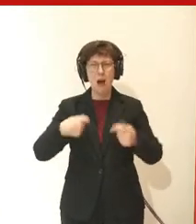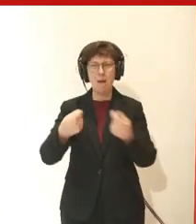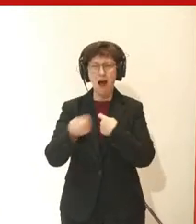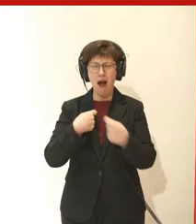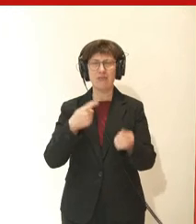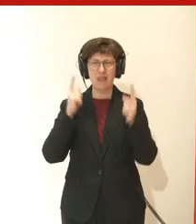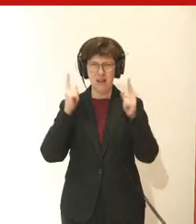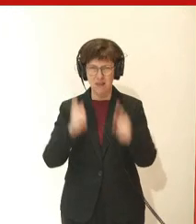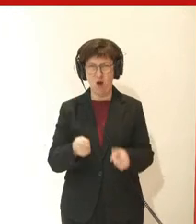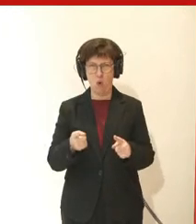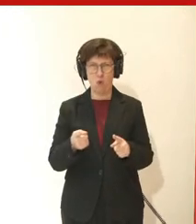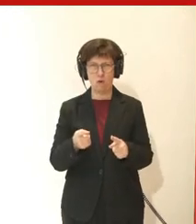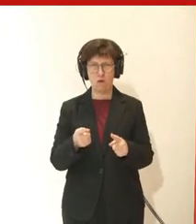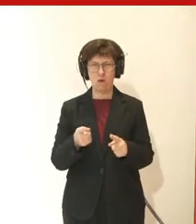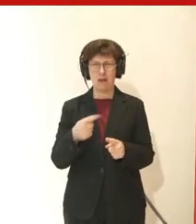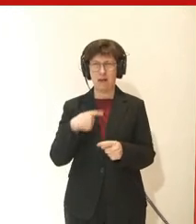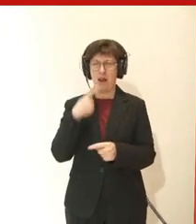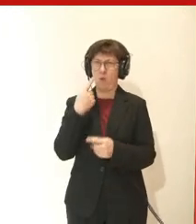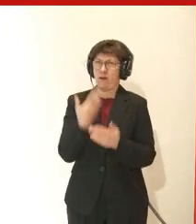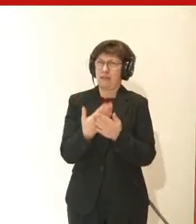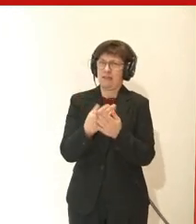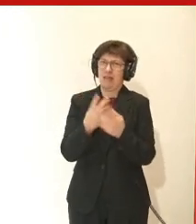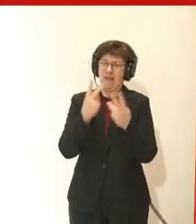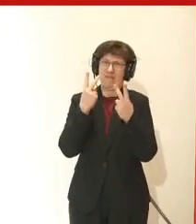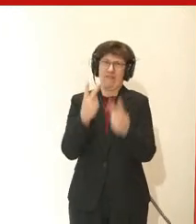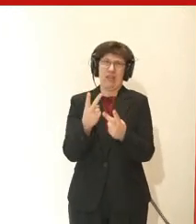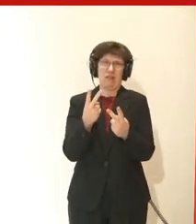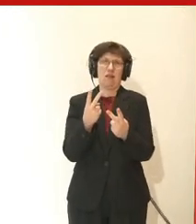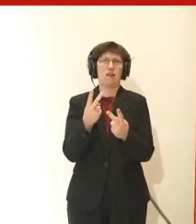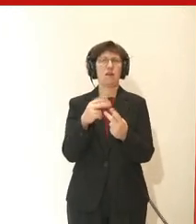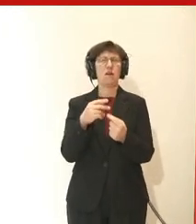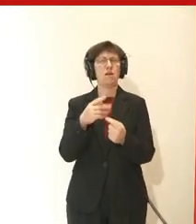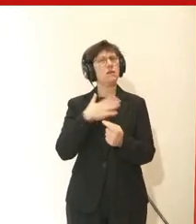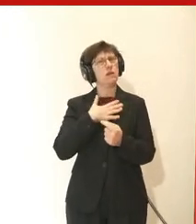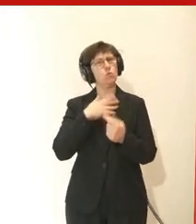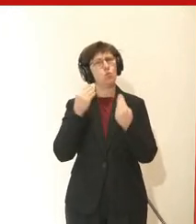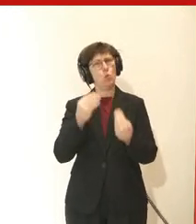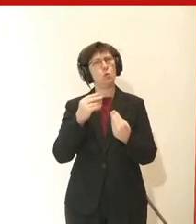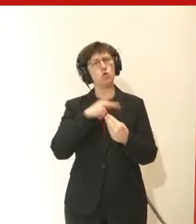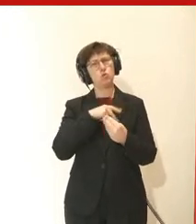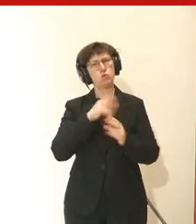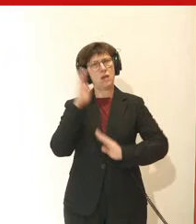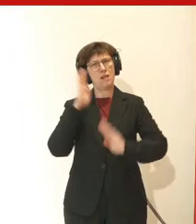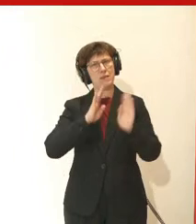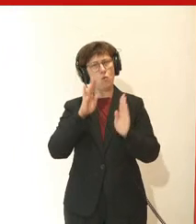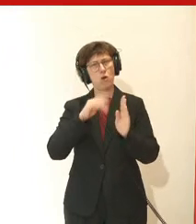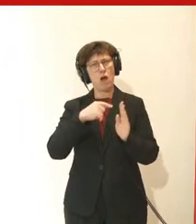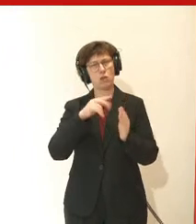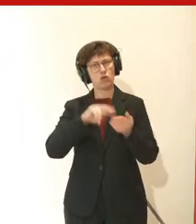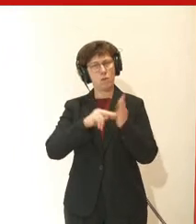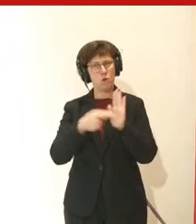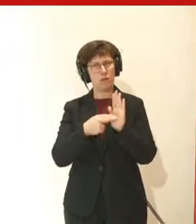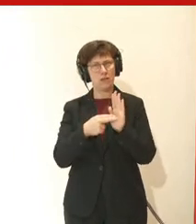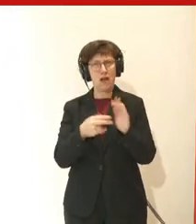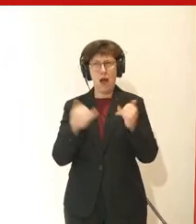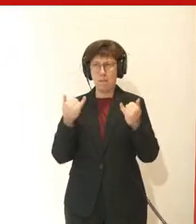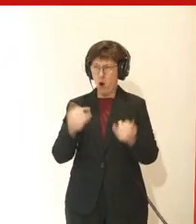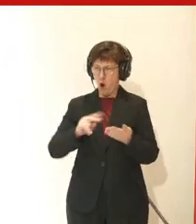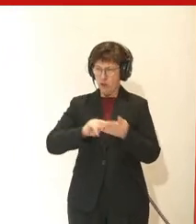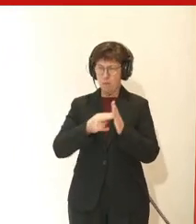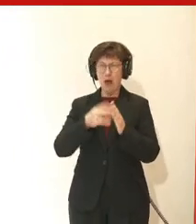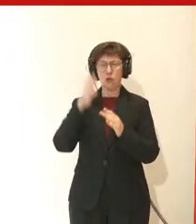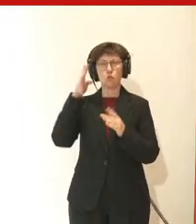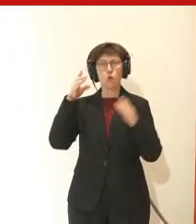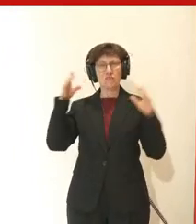dann auch und das ist glaube ich ein markenzeichen sozialdemokratische politik aber heute geht es darum die pläne für die zukunft